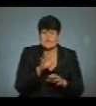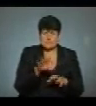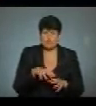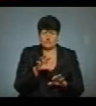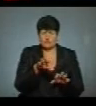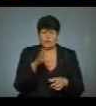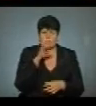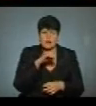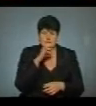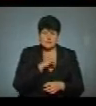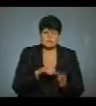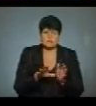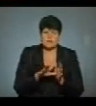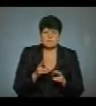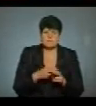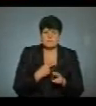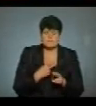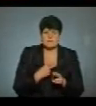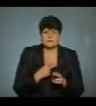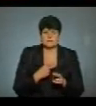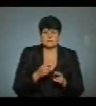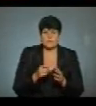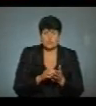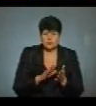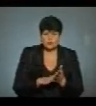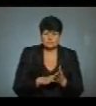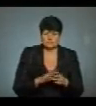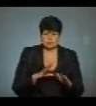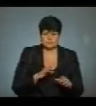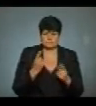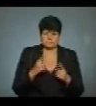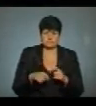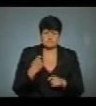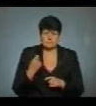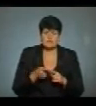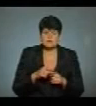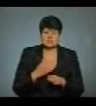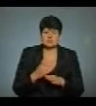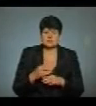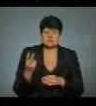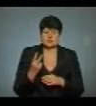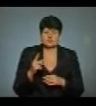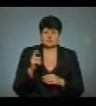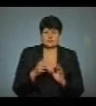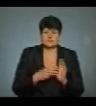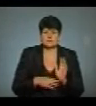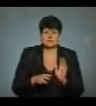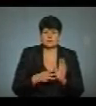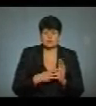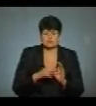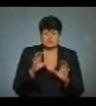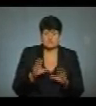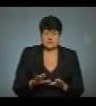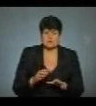викраденні електроенергії без приладів обліку, що завдало збитків у великих розмірах. Це частина 2 статті 188 з позначкою